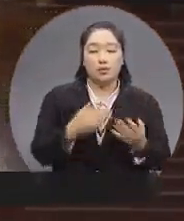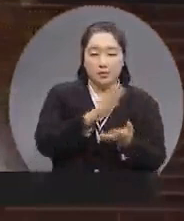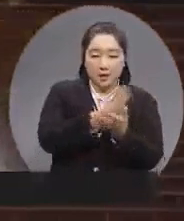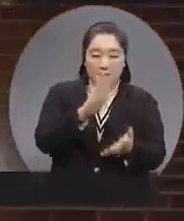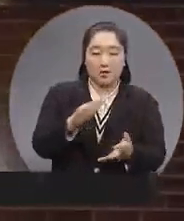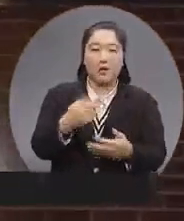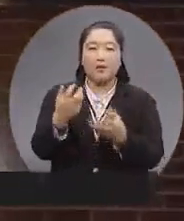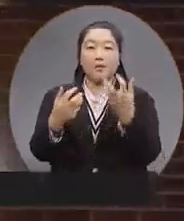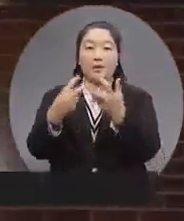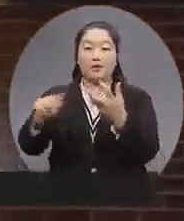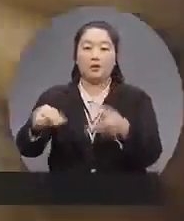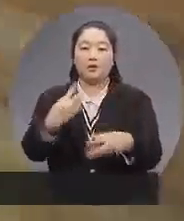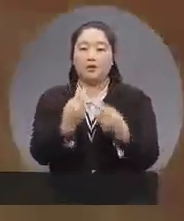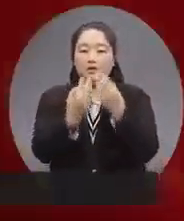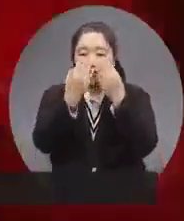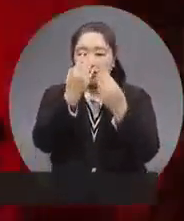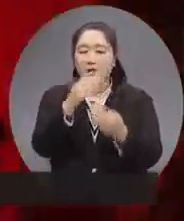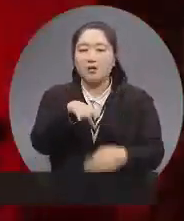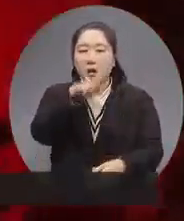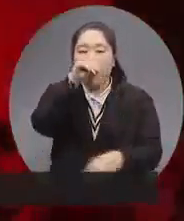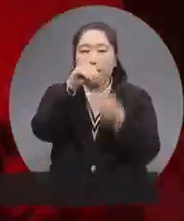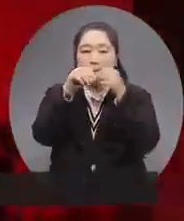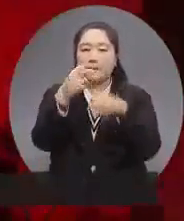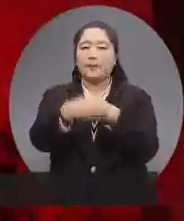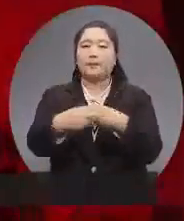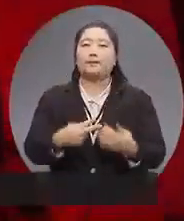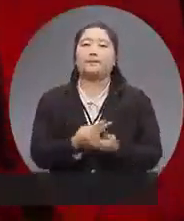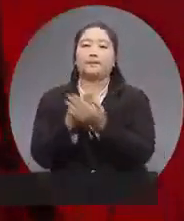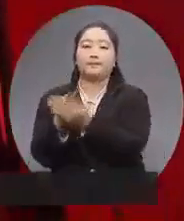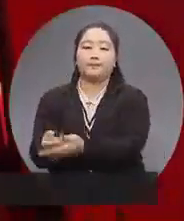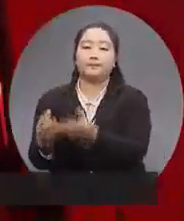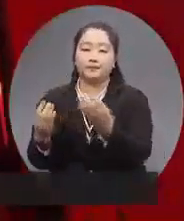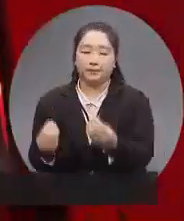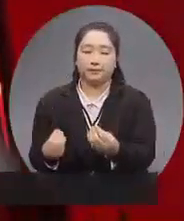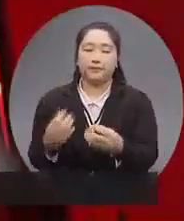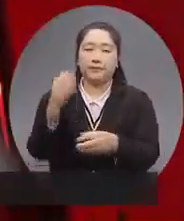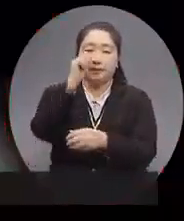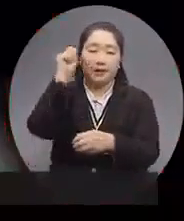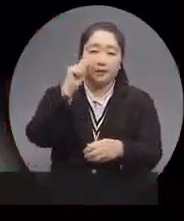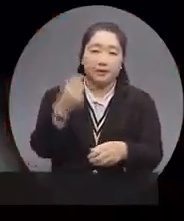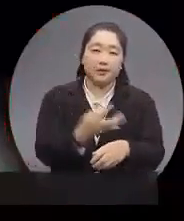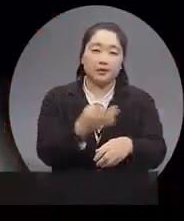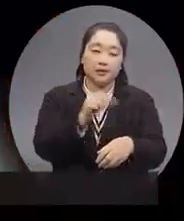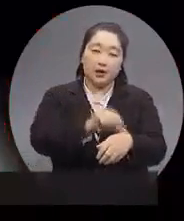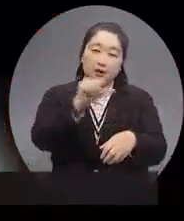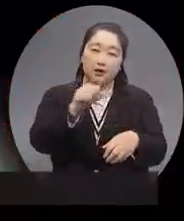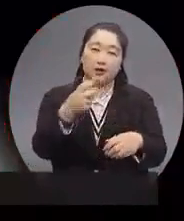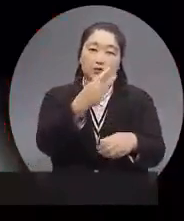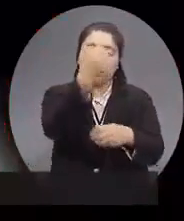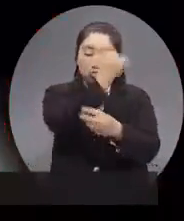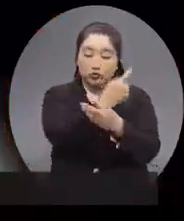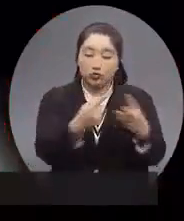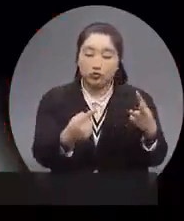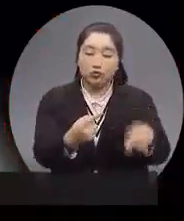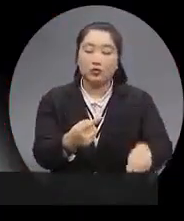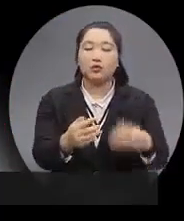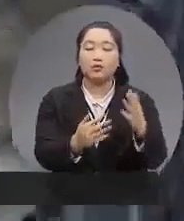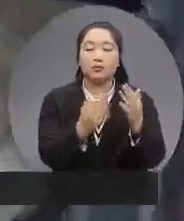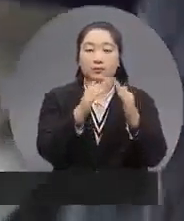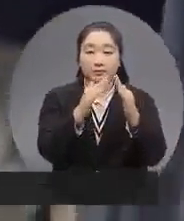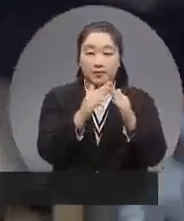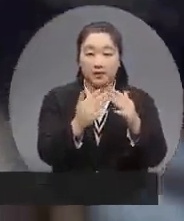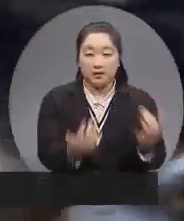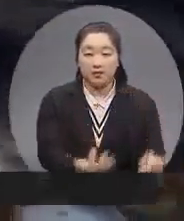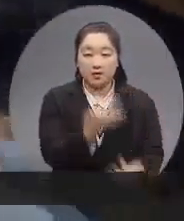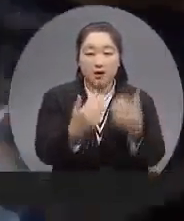마셔 병원에 옮겨졌습니다 새벽 2시 20분 충주시 대소원면에선 화목난로에서 비롯된 주택 화재로